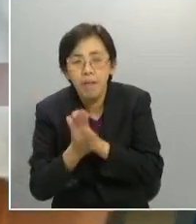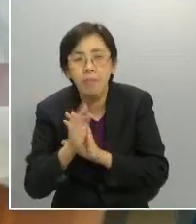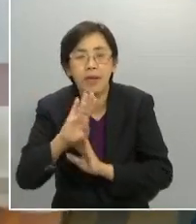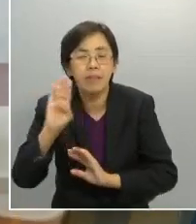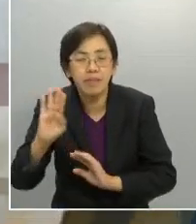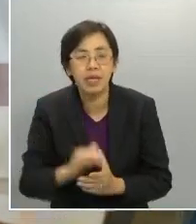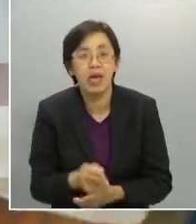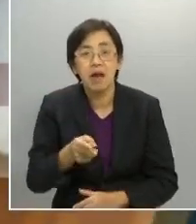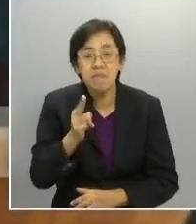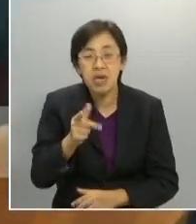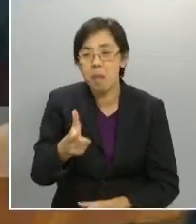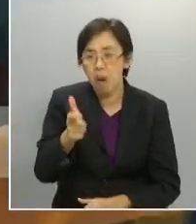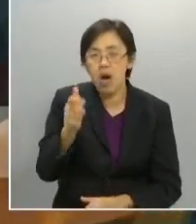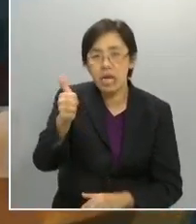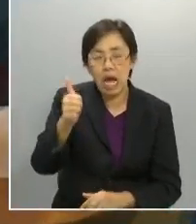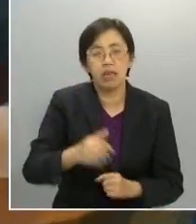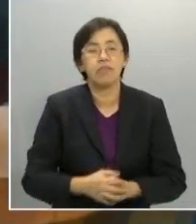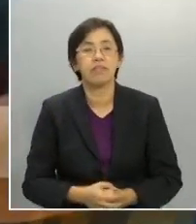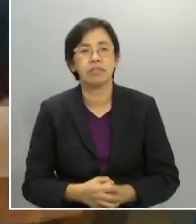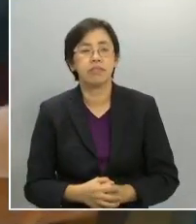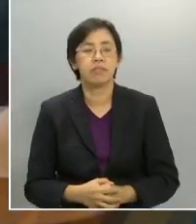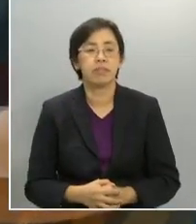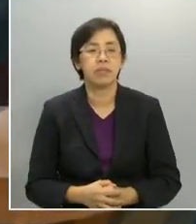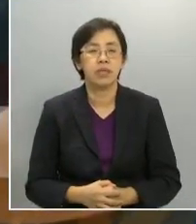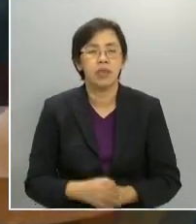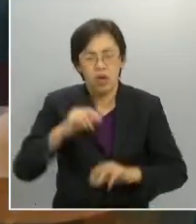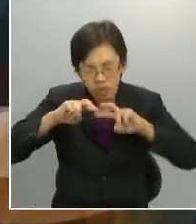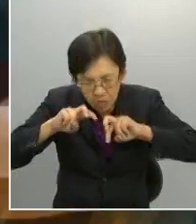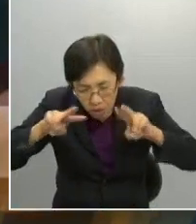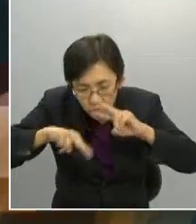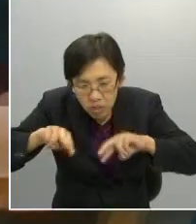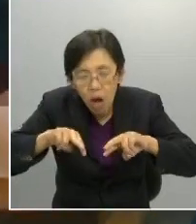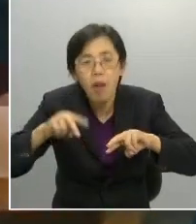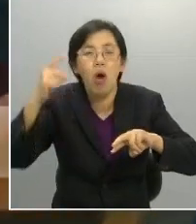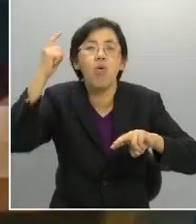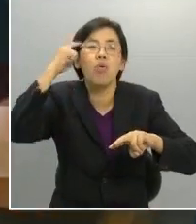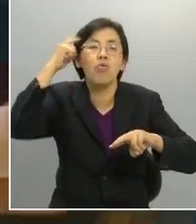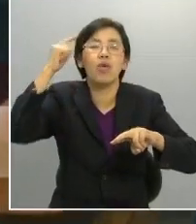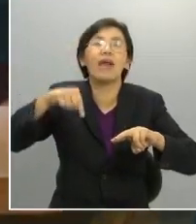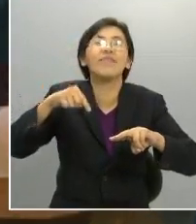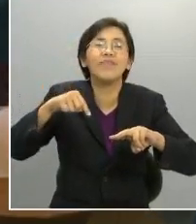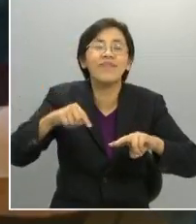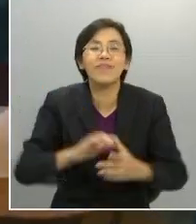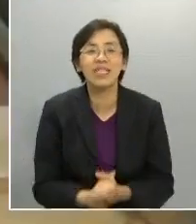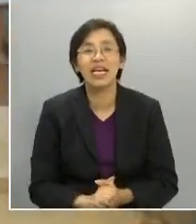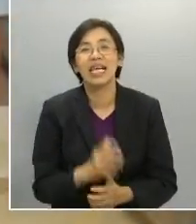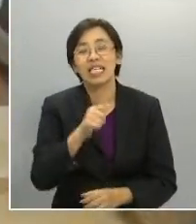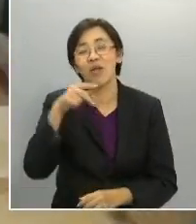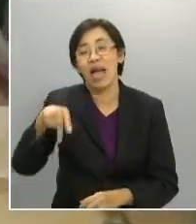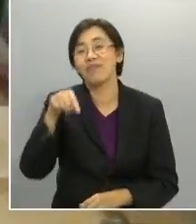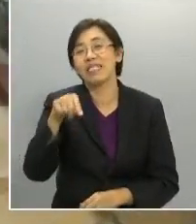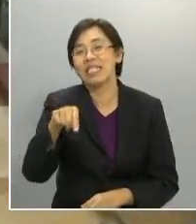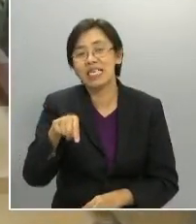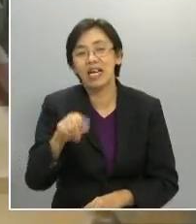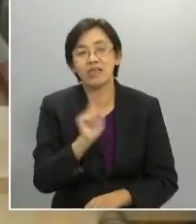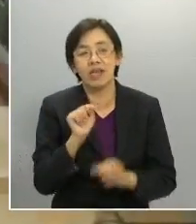เป็นปืนที่สามารถยิงกระสุนจริงได้สืบสวนจนรู้ว่าร้านค้าในแอปก็คือนายวิรยุทธ์อยู่ที่แม่วาง